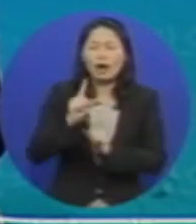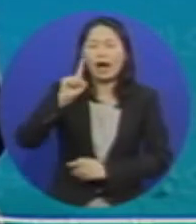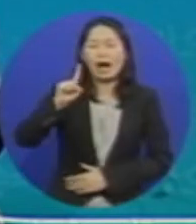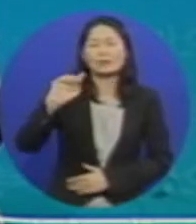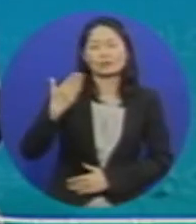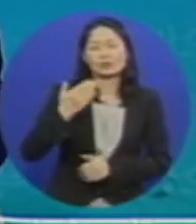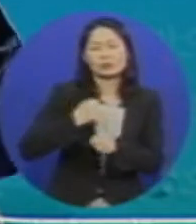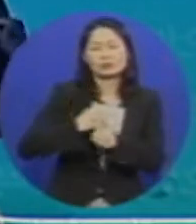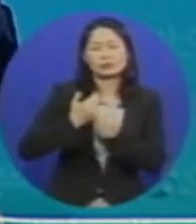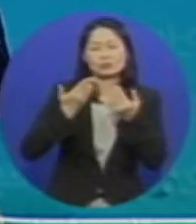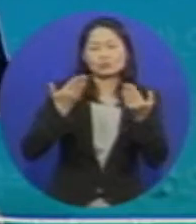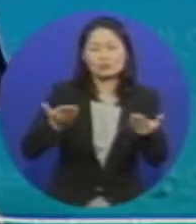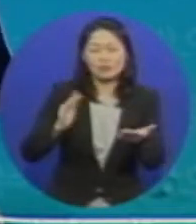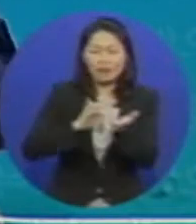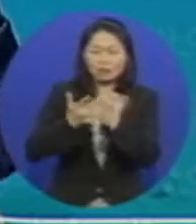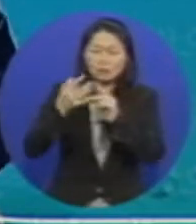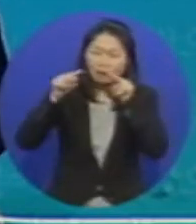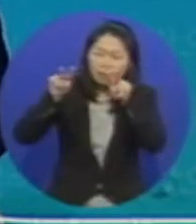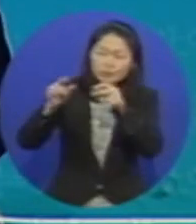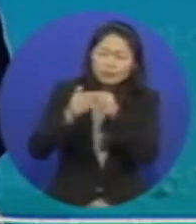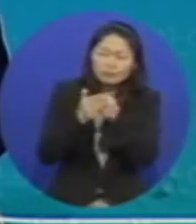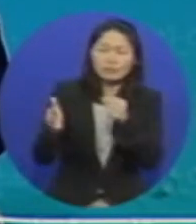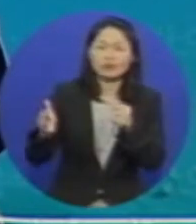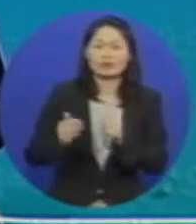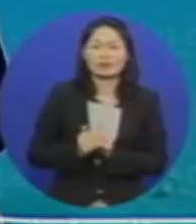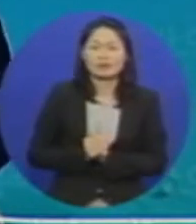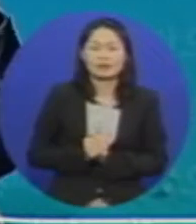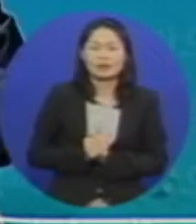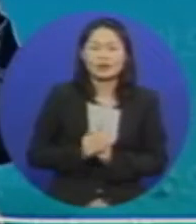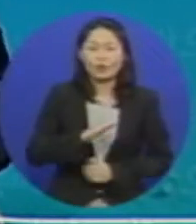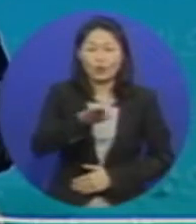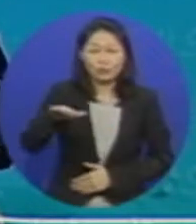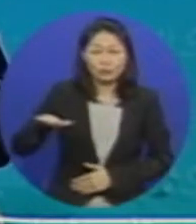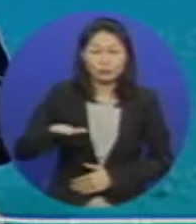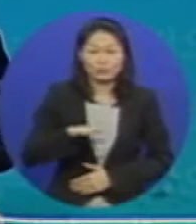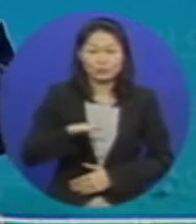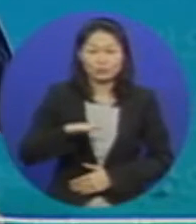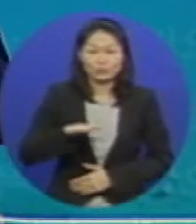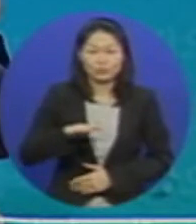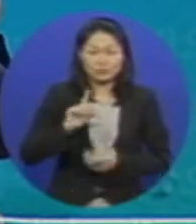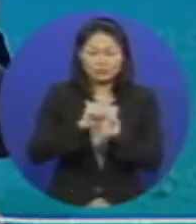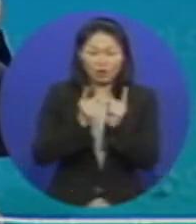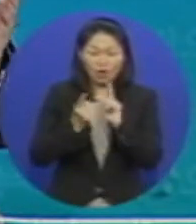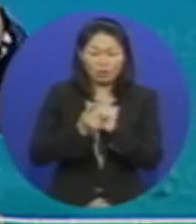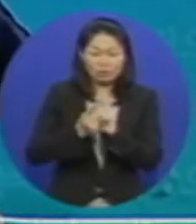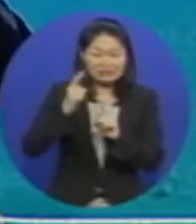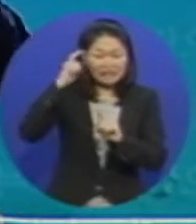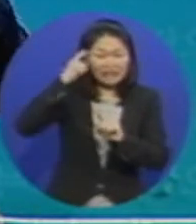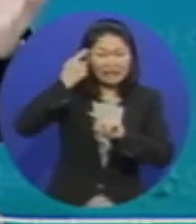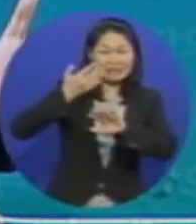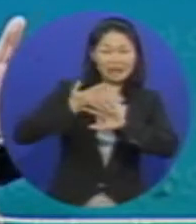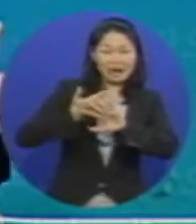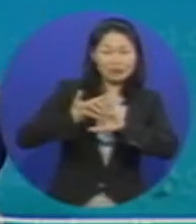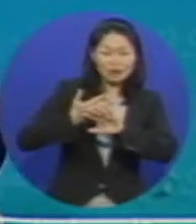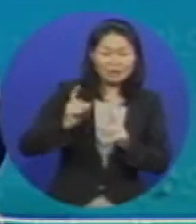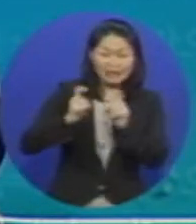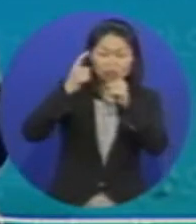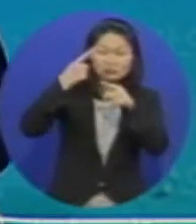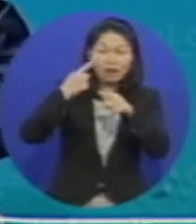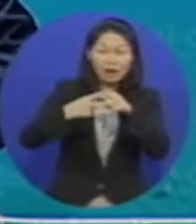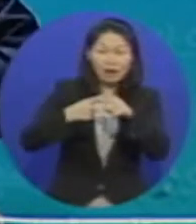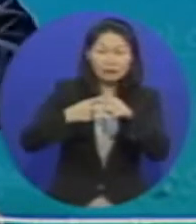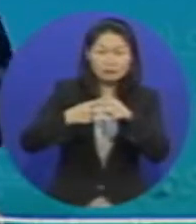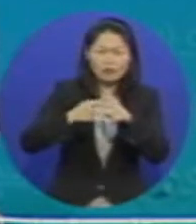거에요 이 주님을 바라 보니까 흐르게 되는 거예요 여러분 서로 의견이 안 맞고 서로 다투다가 도